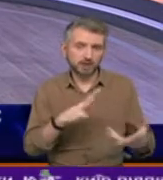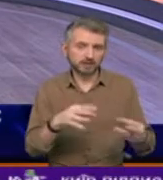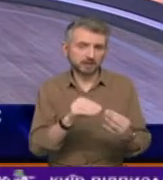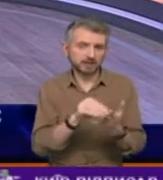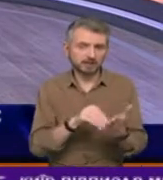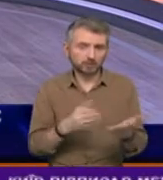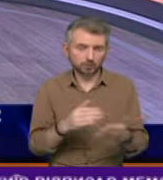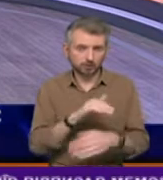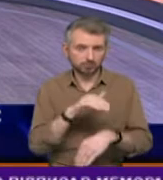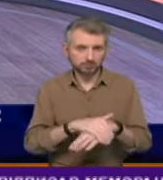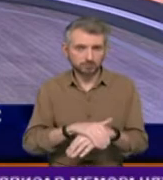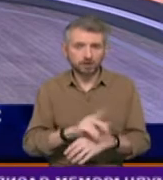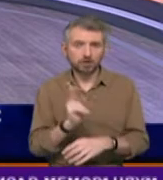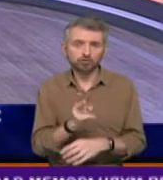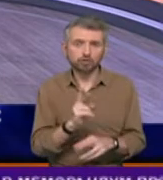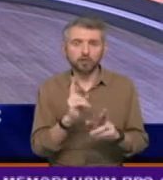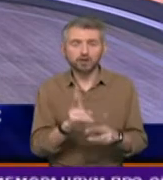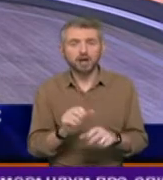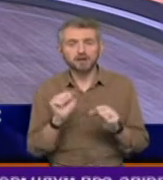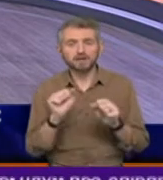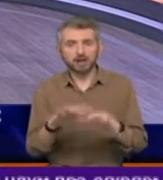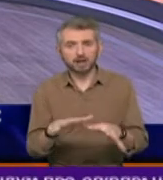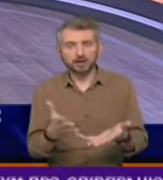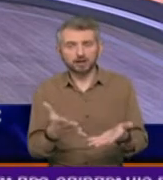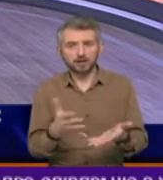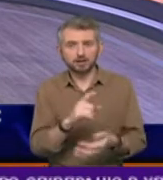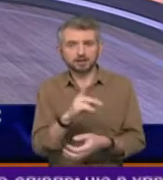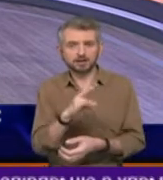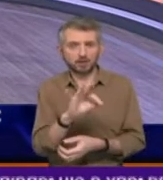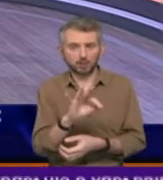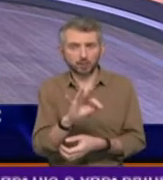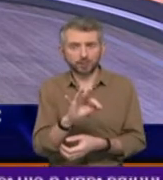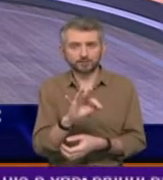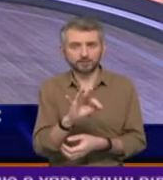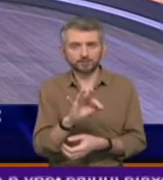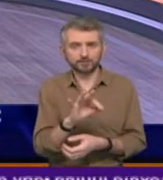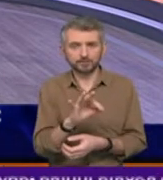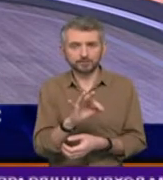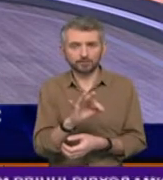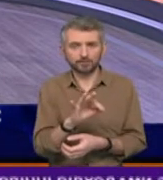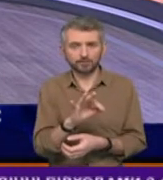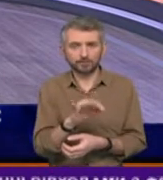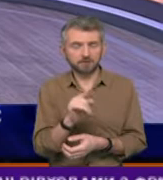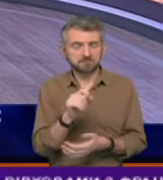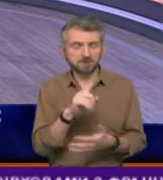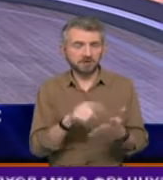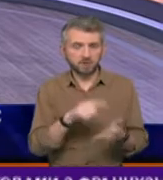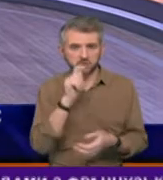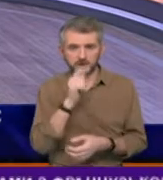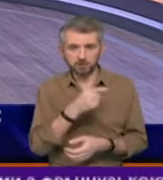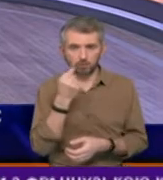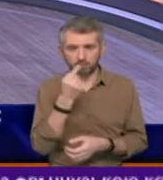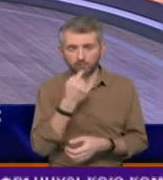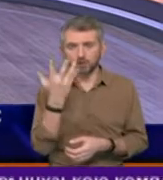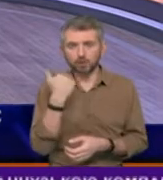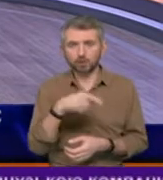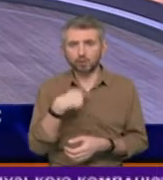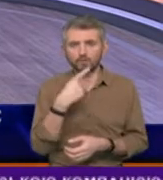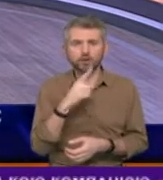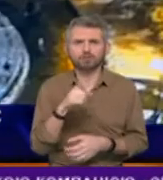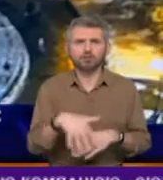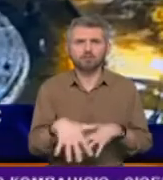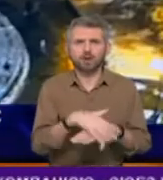України про освіту прийнятий буквально півтора року тому. Так. До цього діяв абсолютно інший закон. У нас були і не є